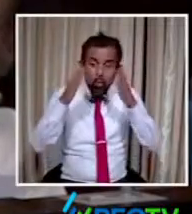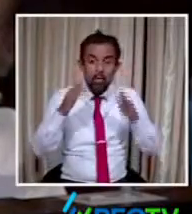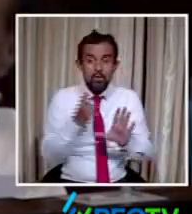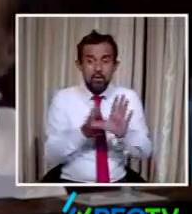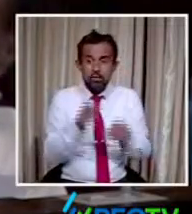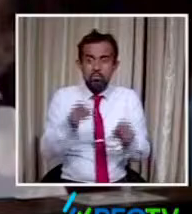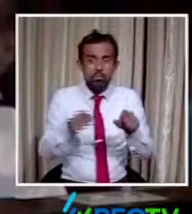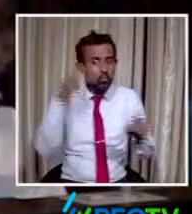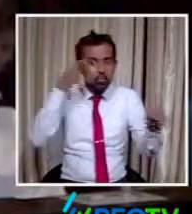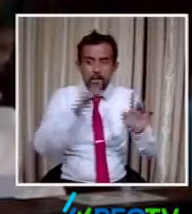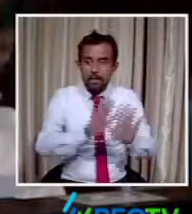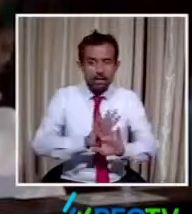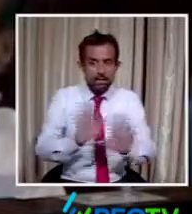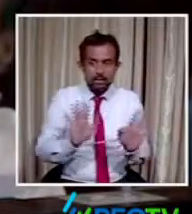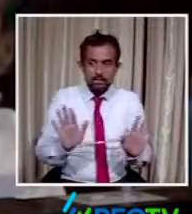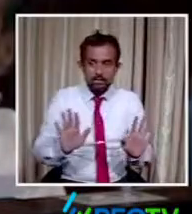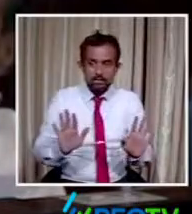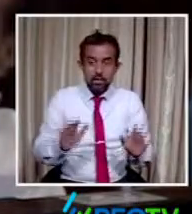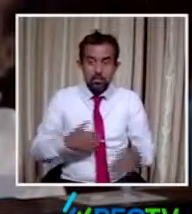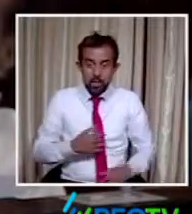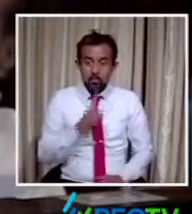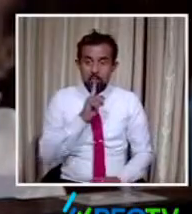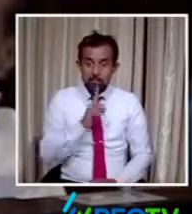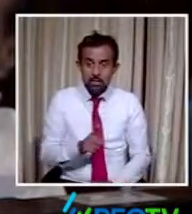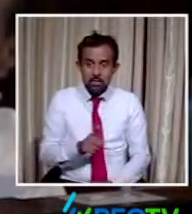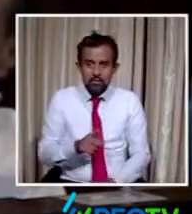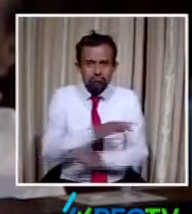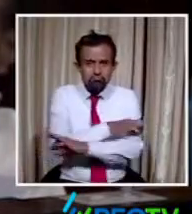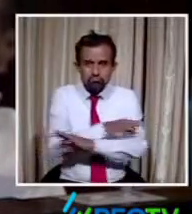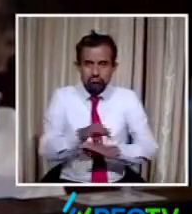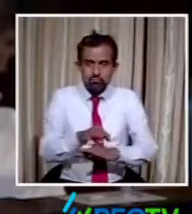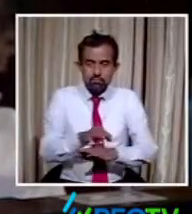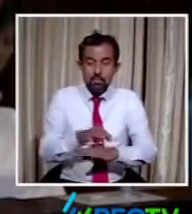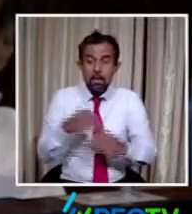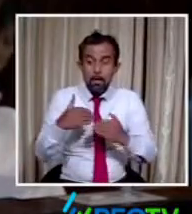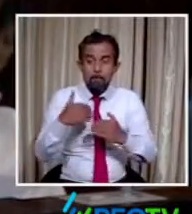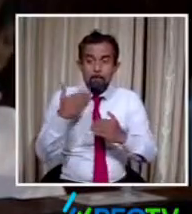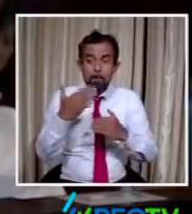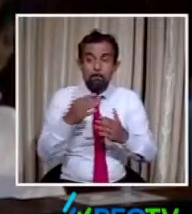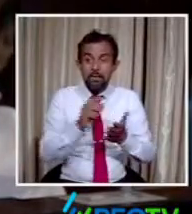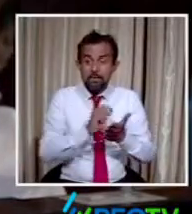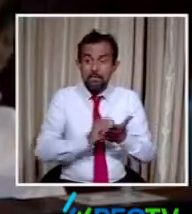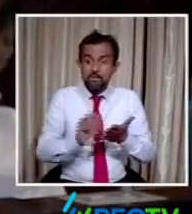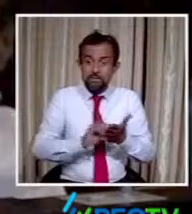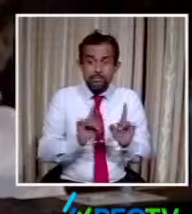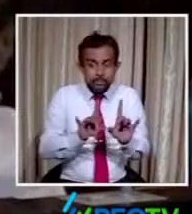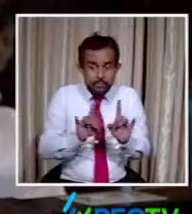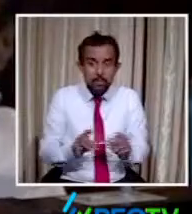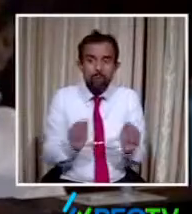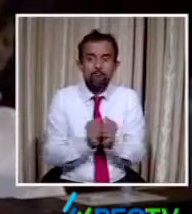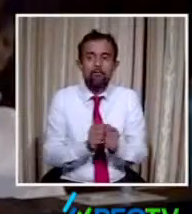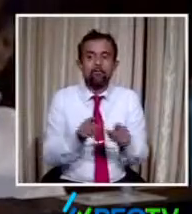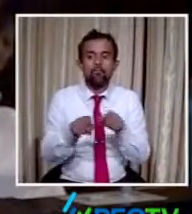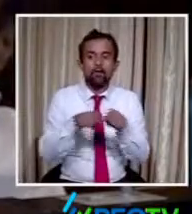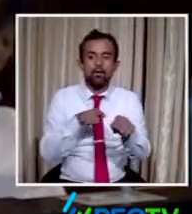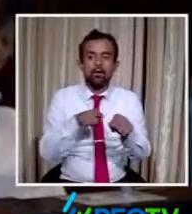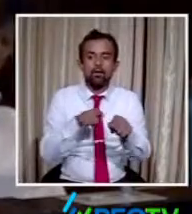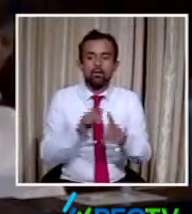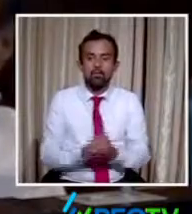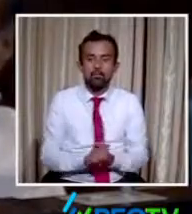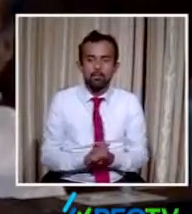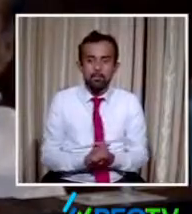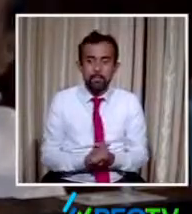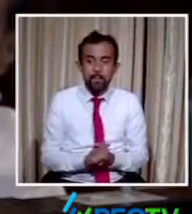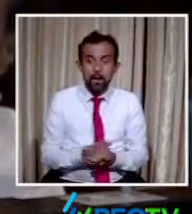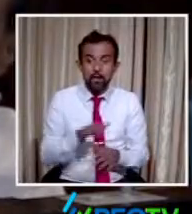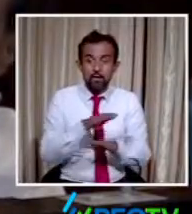ගැන නෙමෙයි මම මේ කියන්නේ මම මේ කියන්නේ මේක සැලසුමේ පිටපත ලියලා පිටපතට අනුව වැඩේ කරන කට්ටිය ඒක නිසා